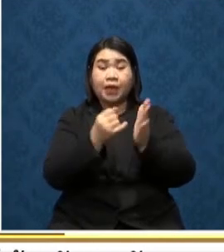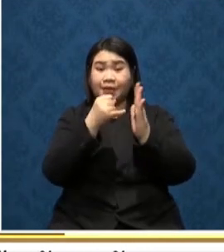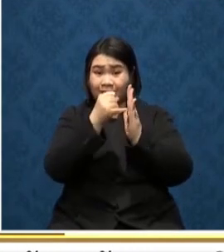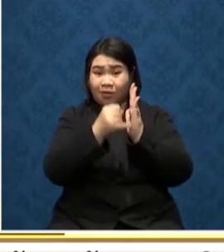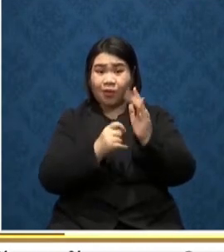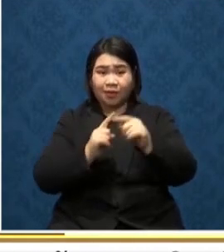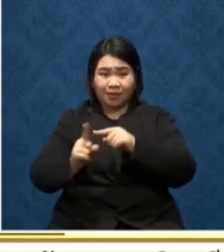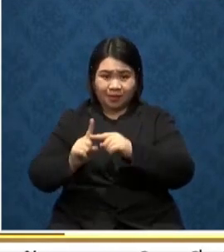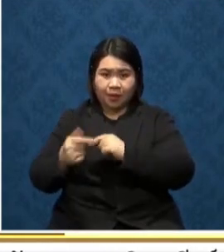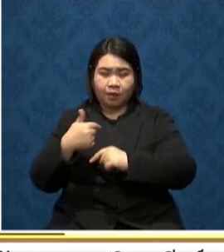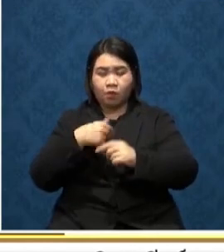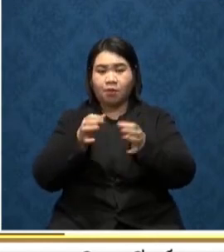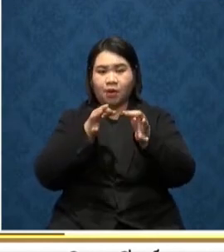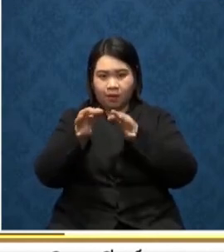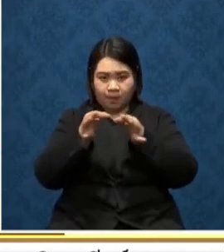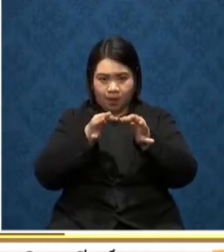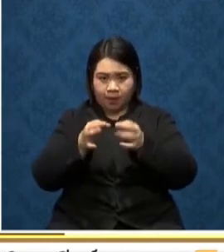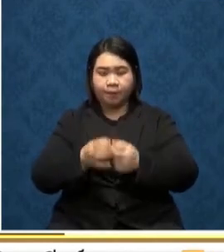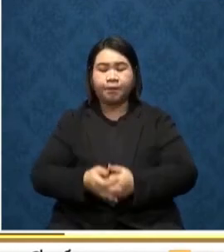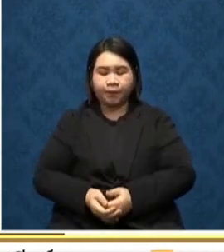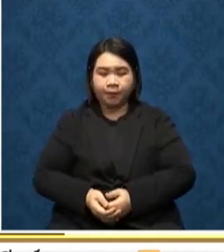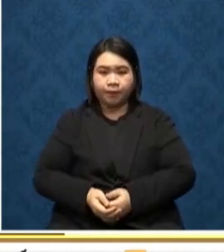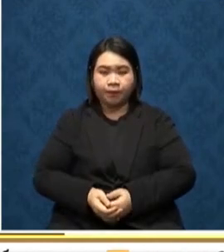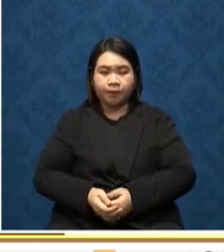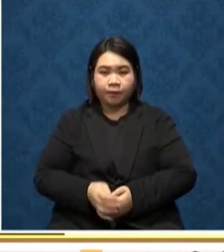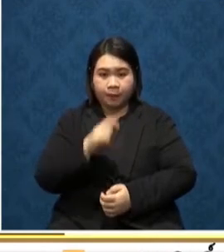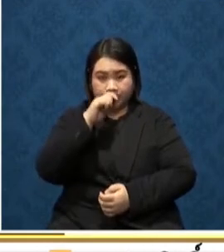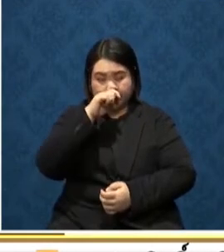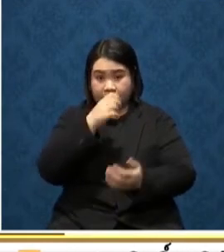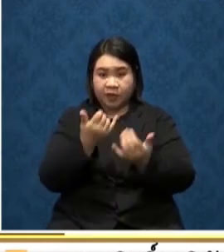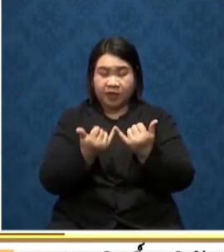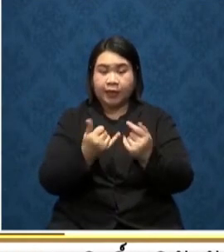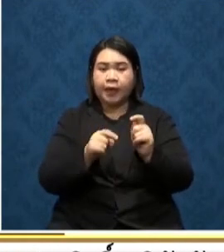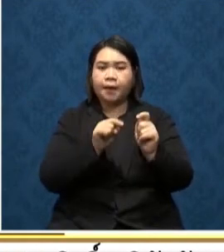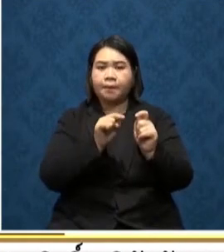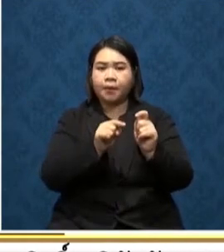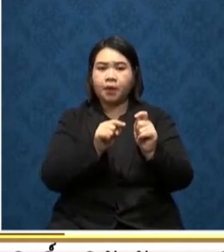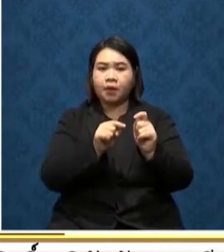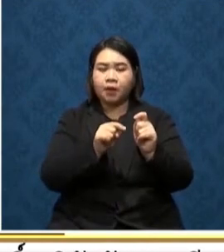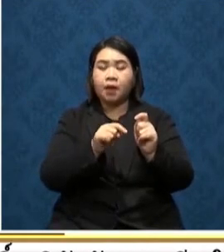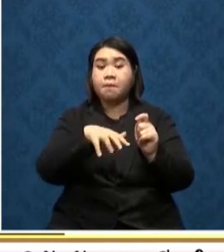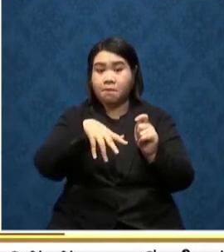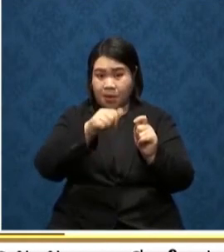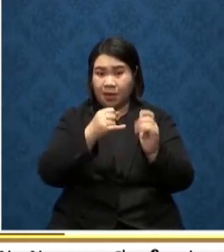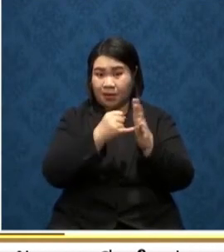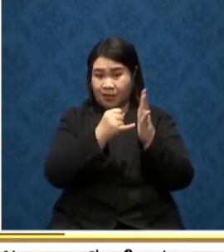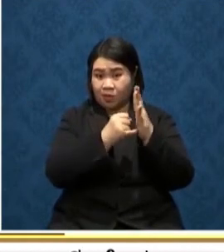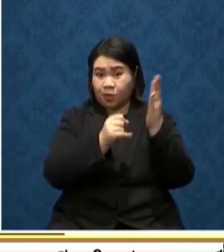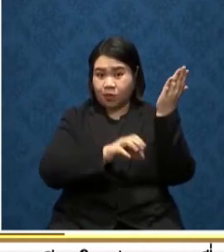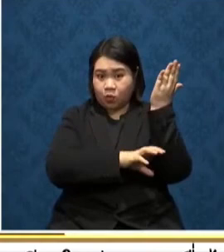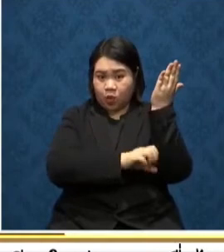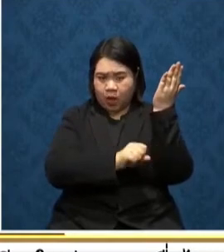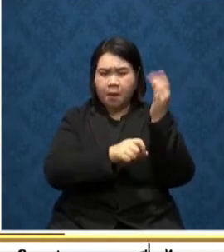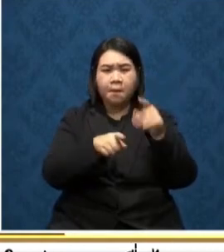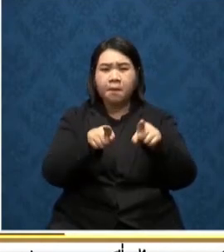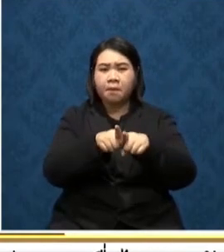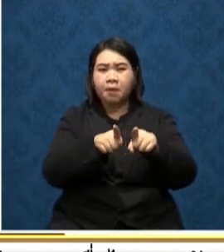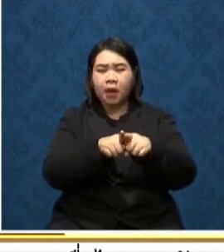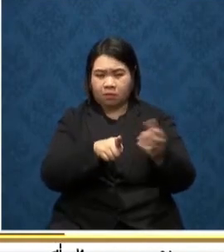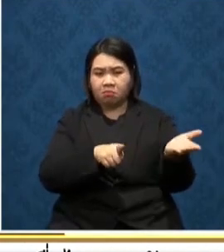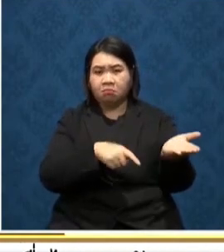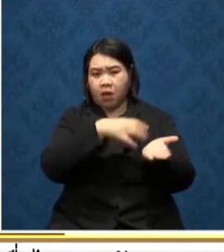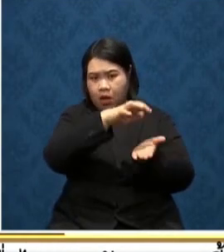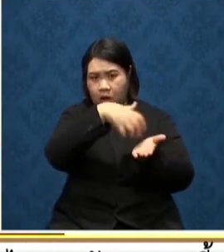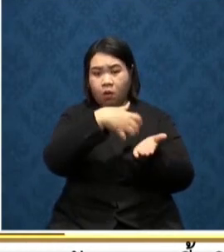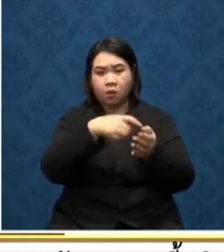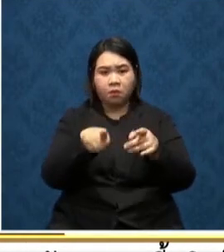ษัหวดในส่วนของคามต้การของพี่ล้ปาชชนใอำเภอเมืองสงหารเหมทท่เจอได้เรี